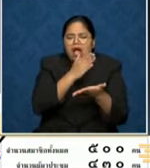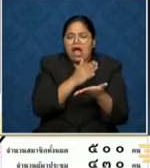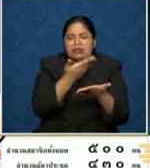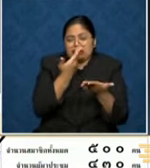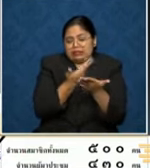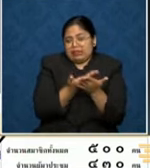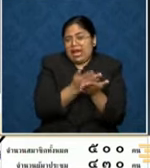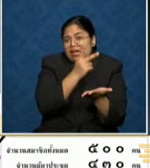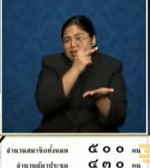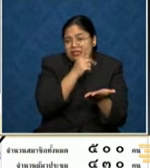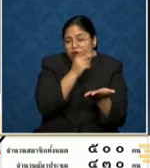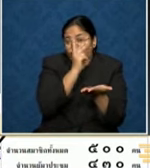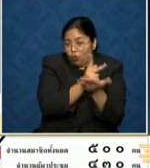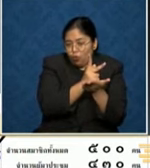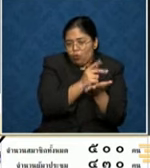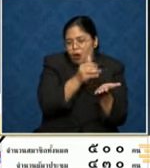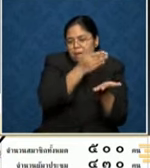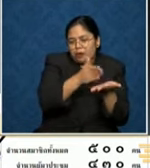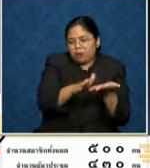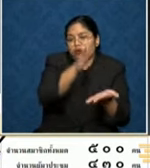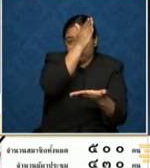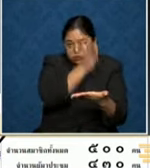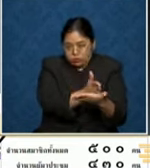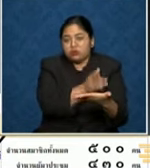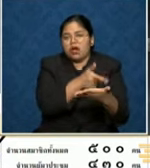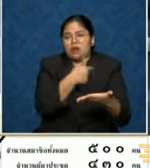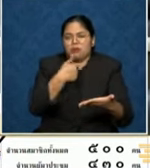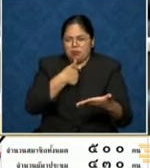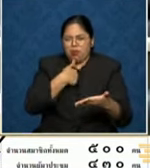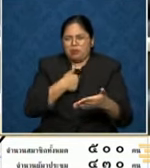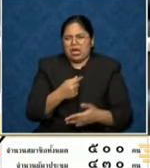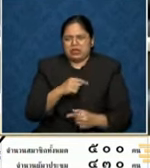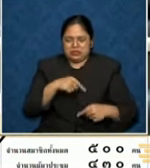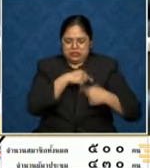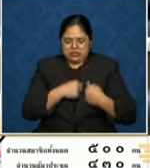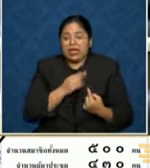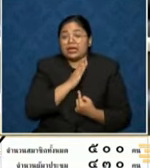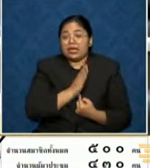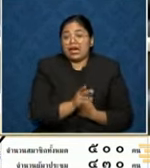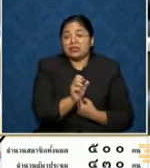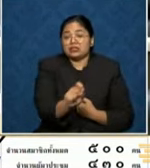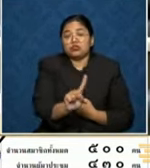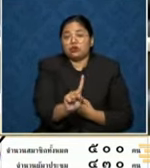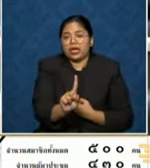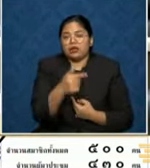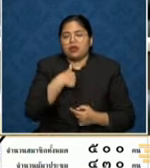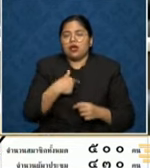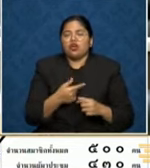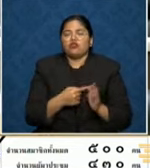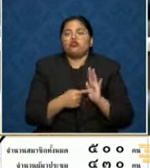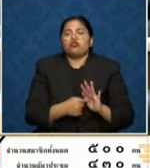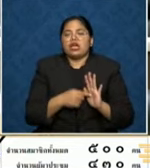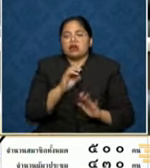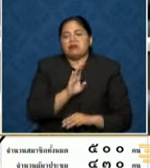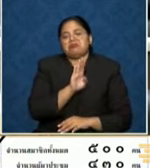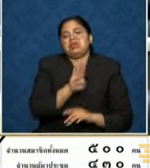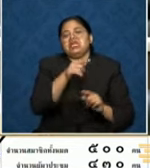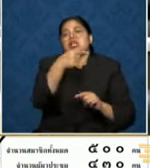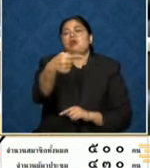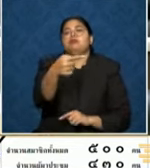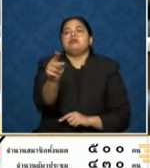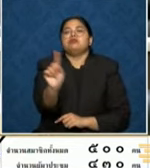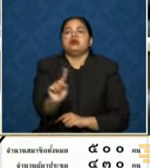ปีรัฐบาลทำครับผมให้ใจเป็นกลางประเมินในเรื่องนี้ครับในฐานะเป็นครูให้เกรด B ลบครับท่านประธ